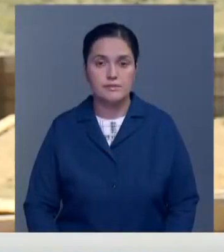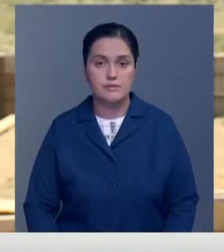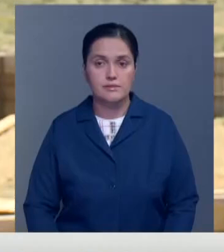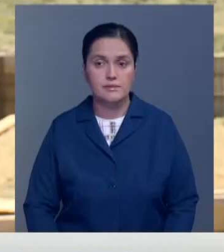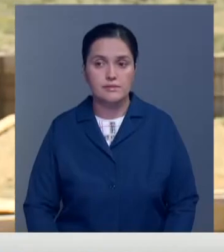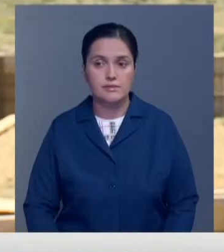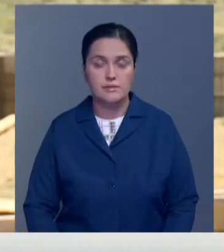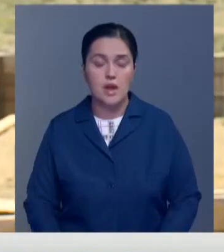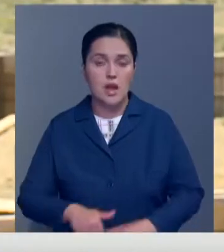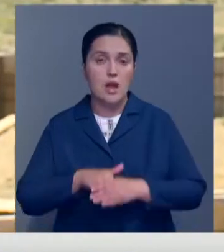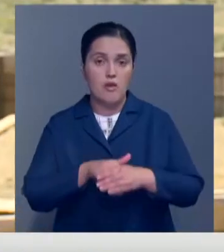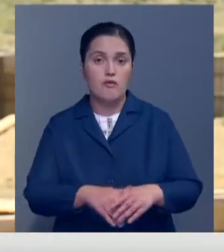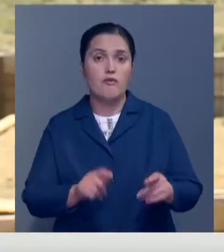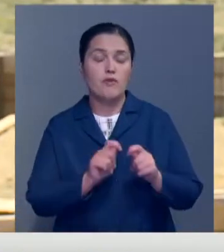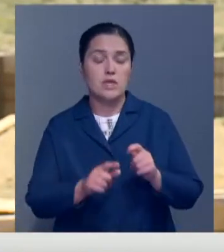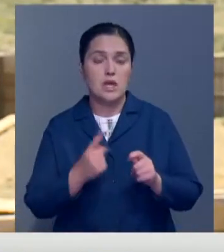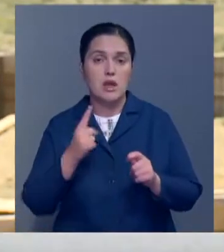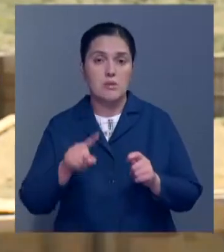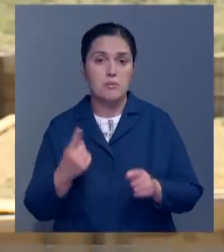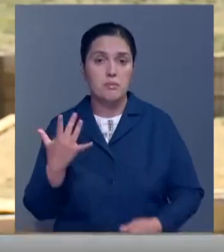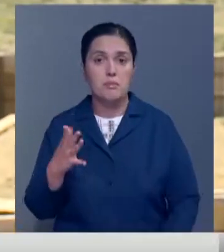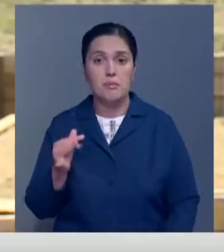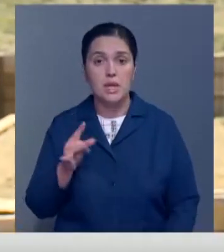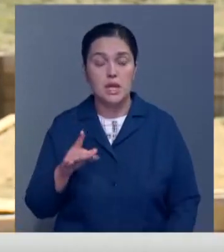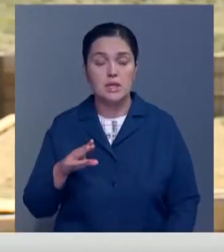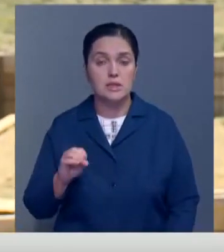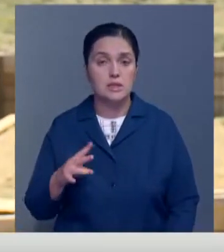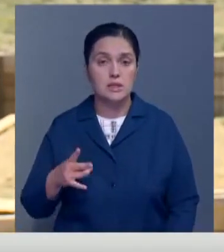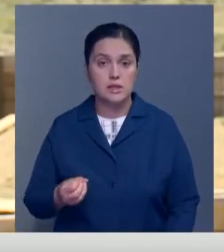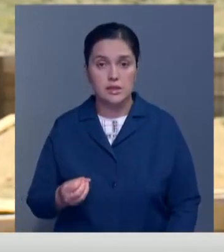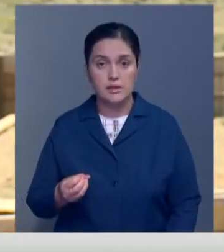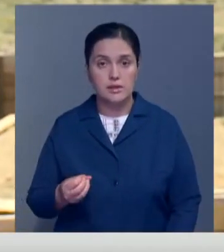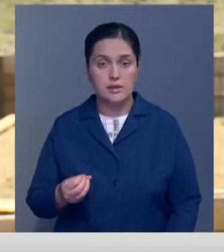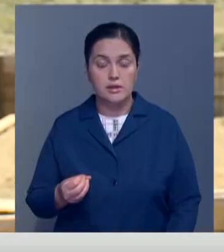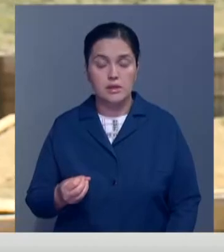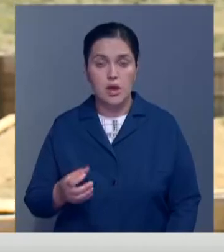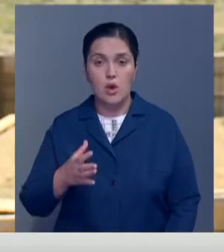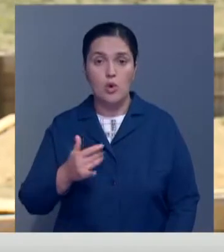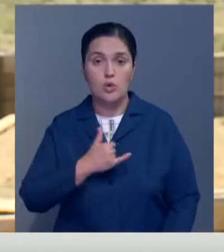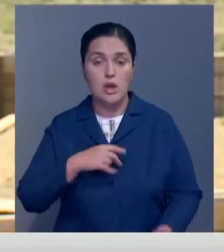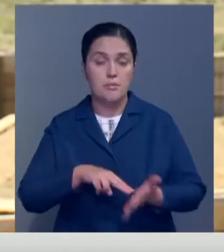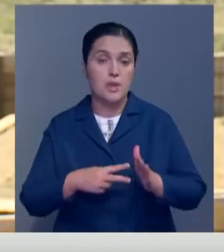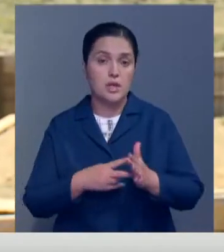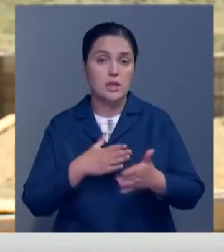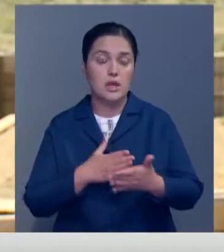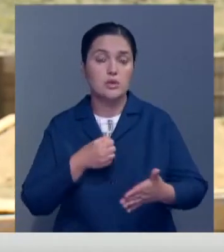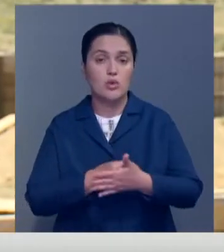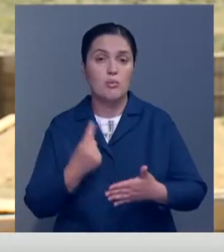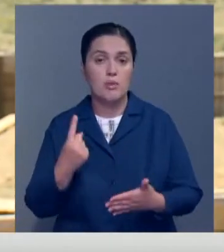Сумма инвестиций в этот проект составляет 1,5 миллиарда тенге. Мы планируем до 1